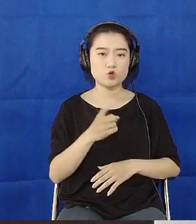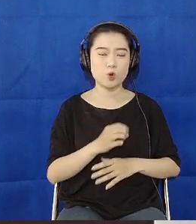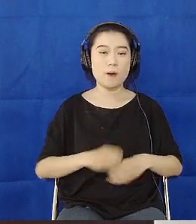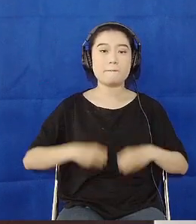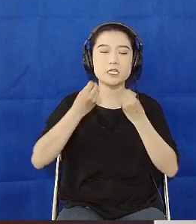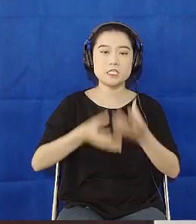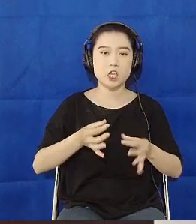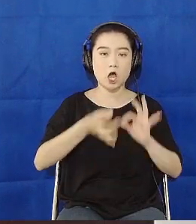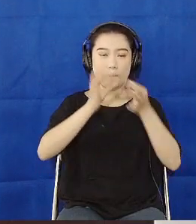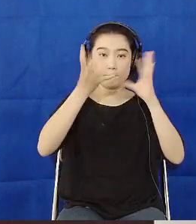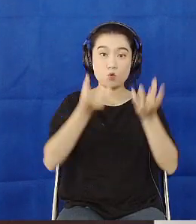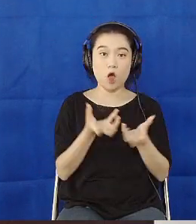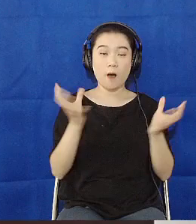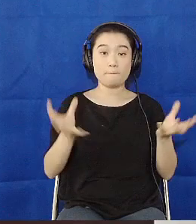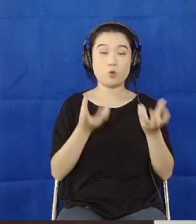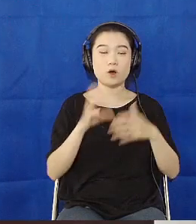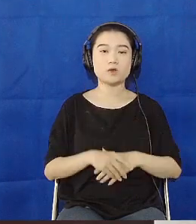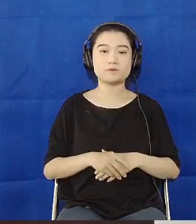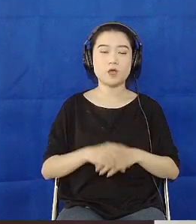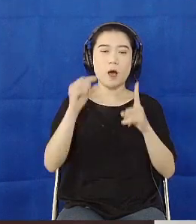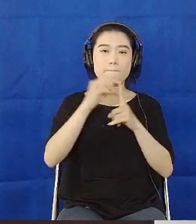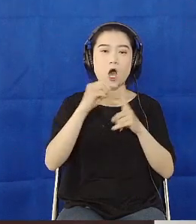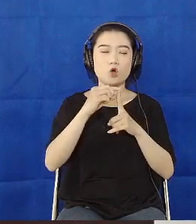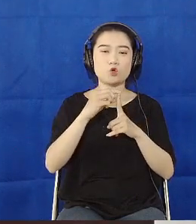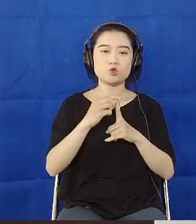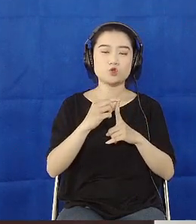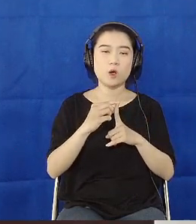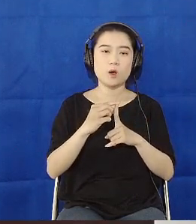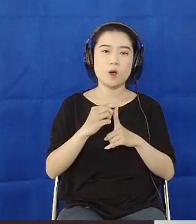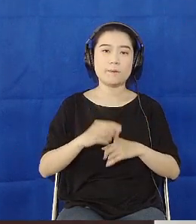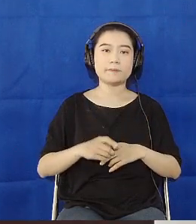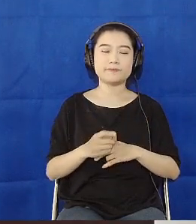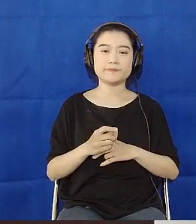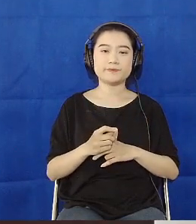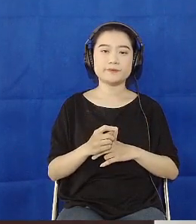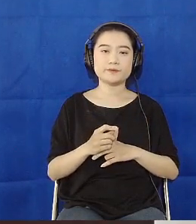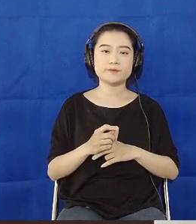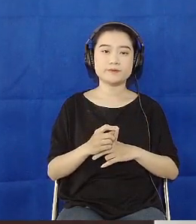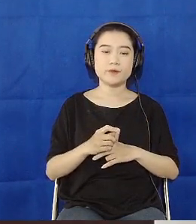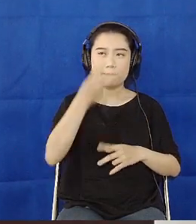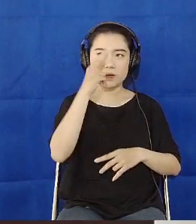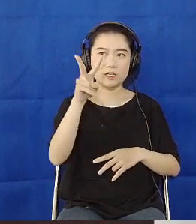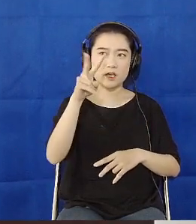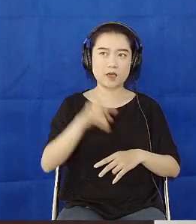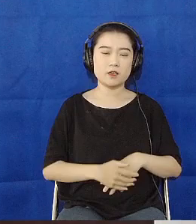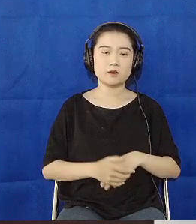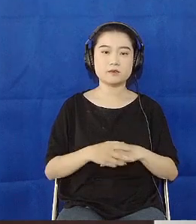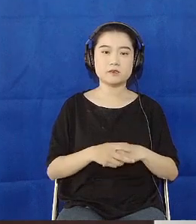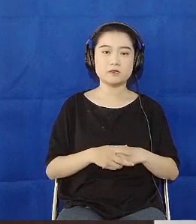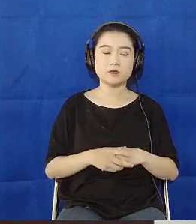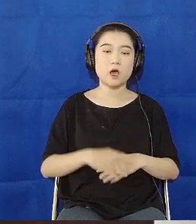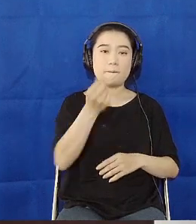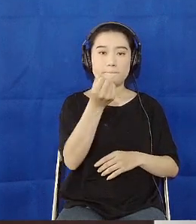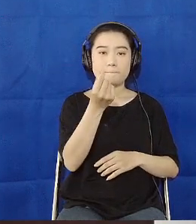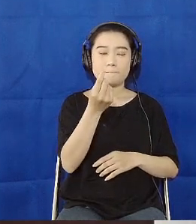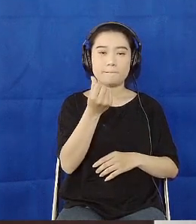Maka lagi-lagi Paulus menghayatinya dengan sangat jelas. Dia tidak menuntut upah